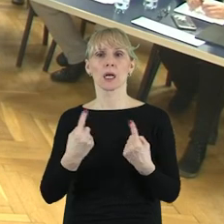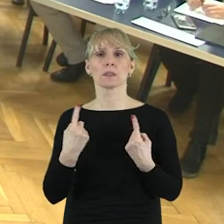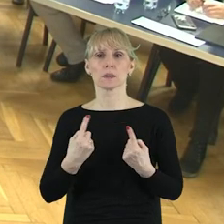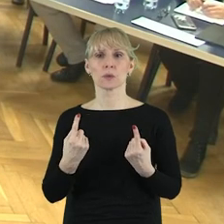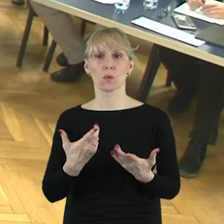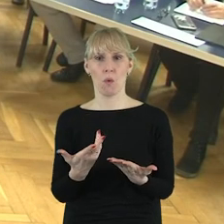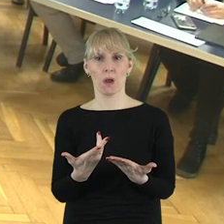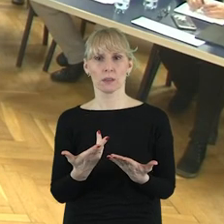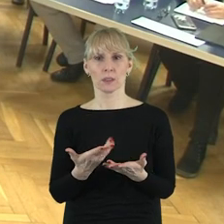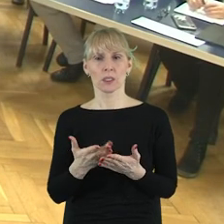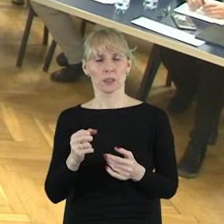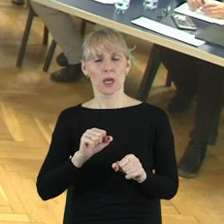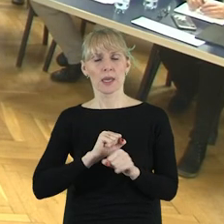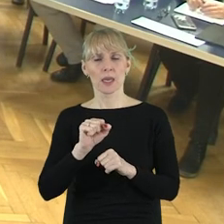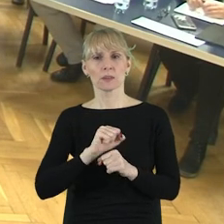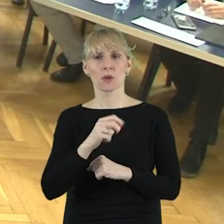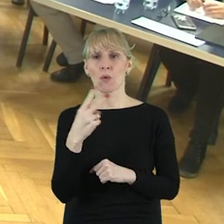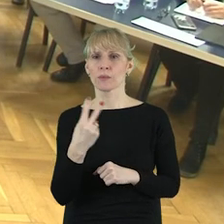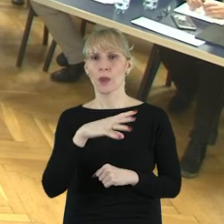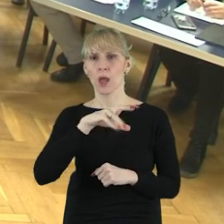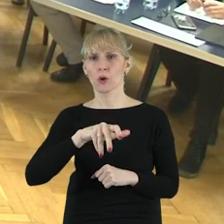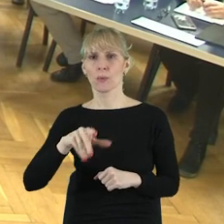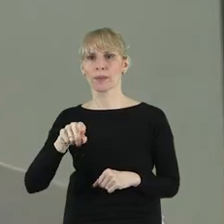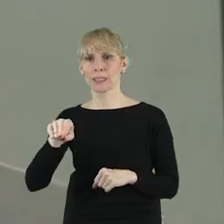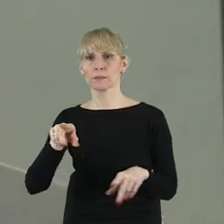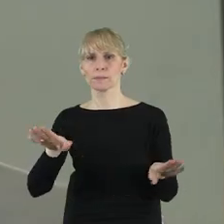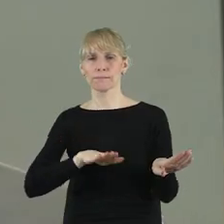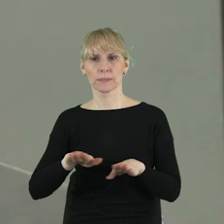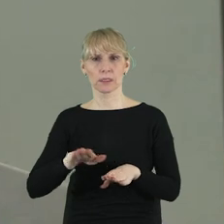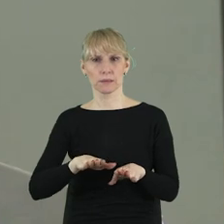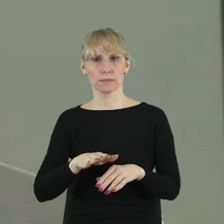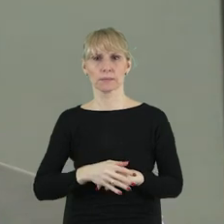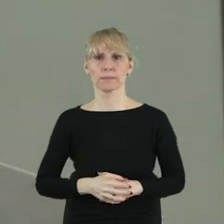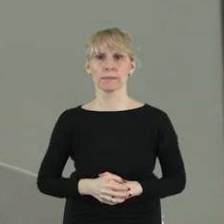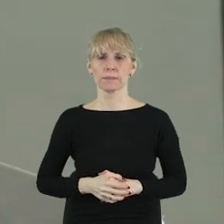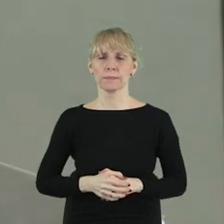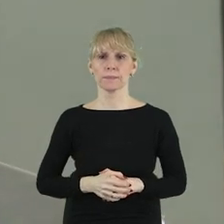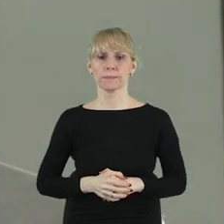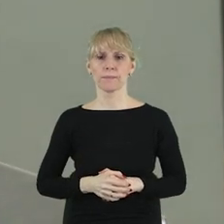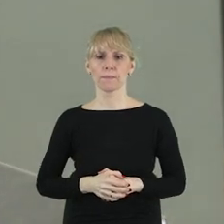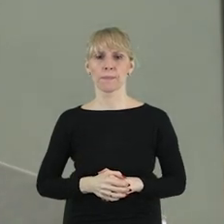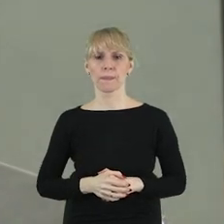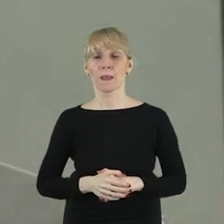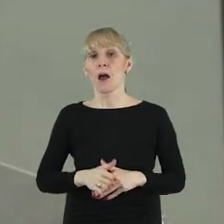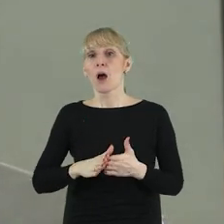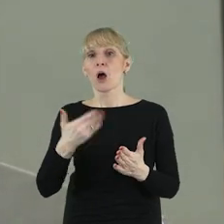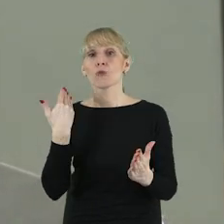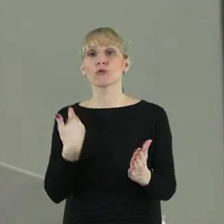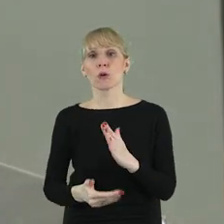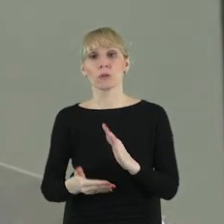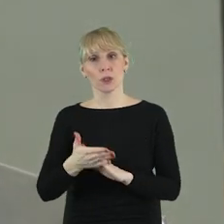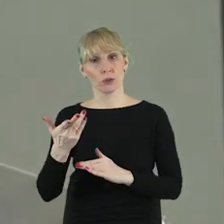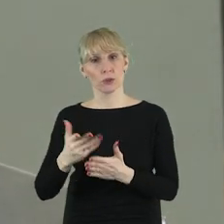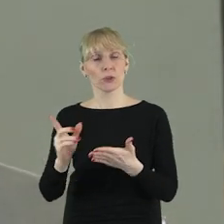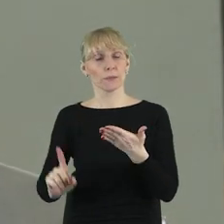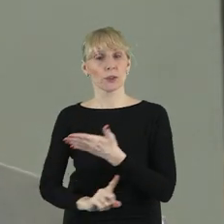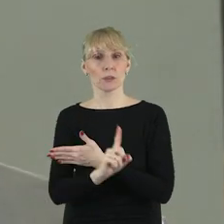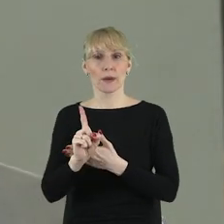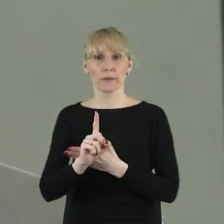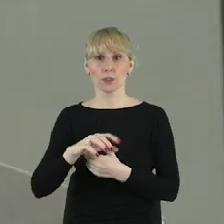ten cały niepokój, to niebezpieczeństwo. Szkoda, że państwo z lokalnych grup działania nie mogą tutaj dzisiaj